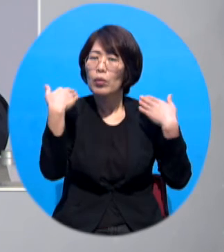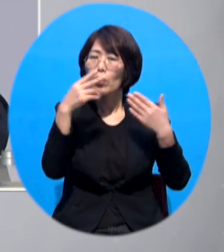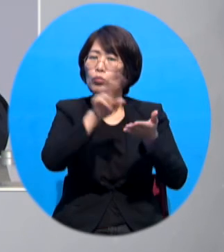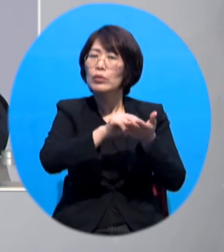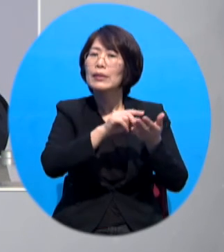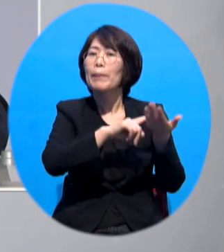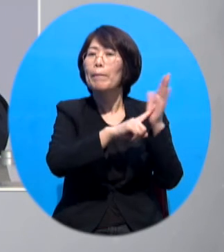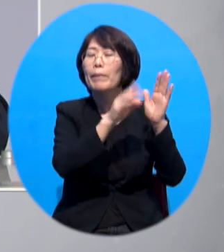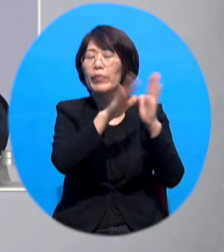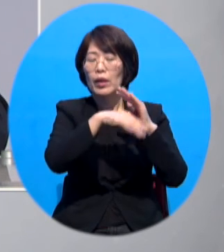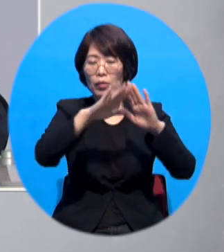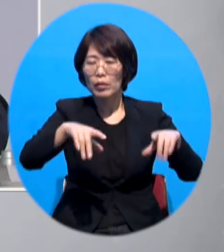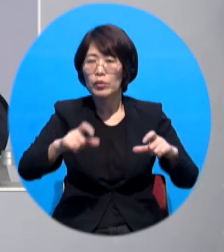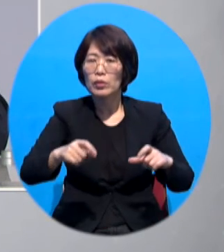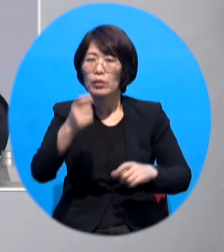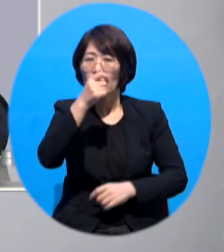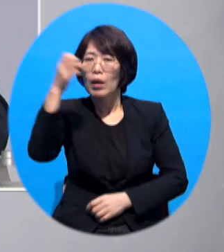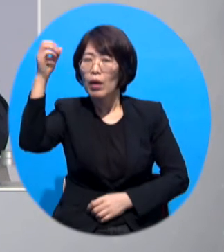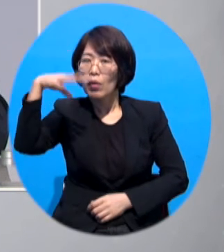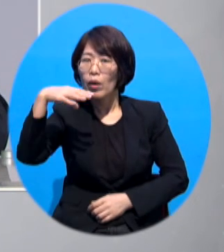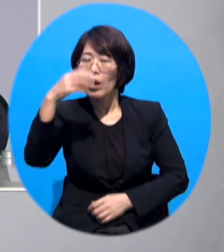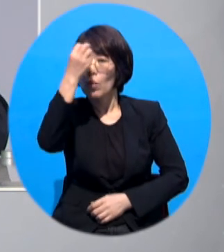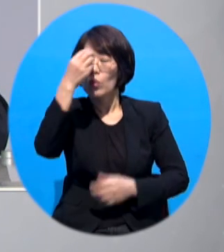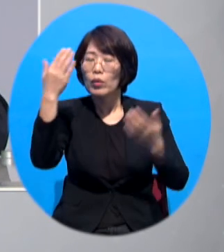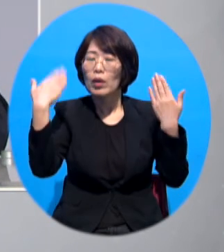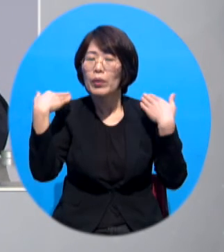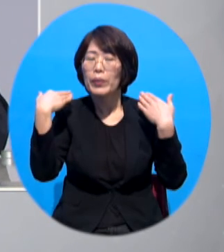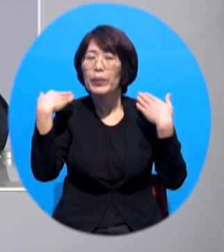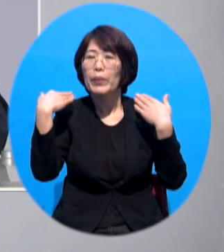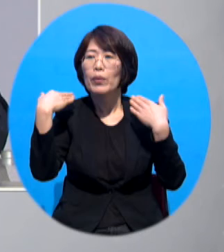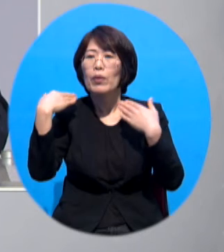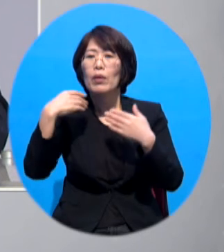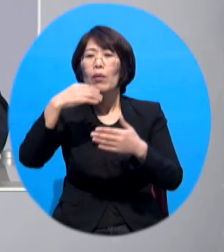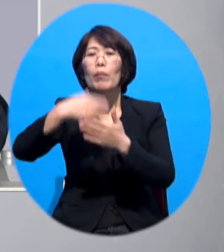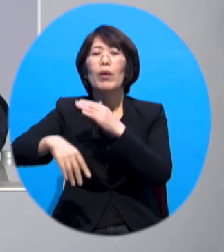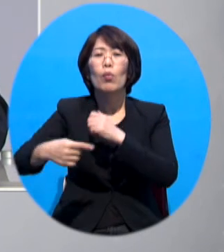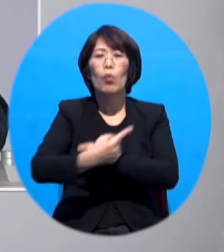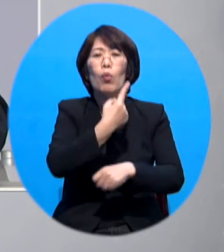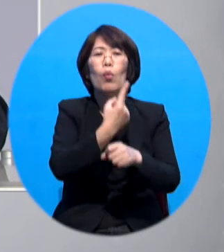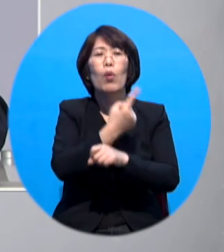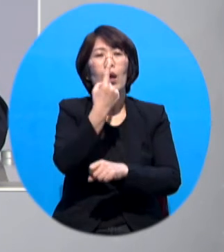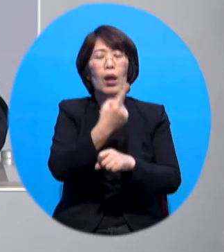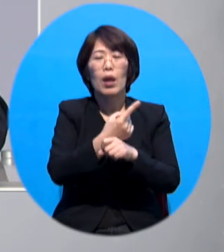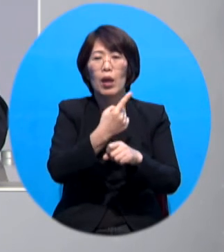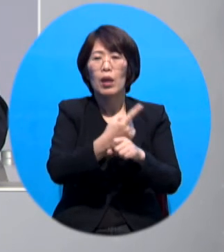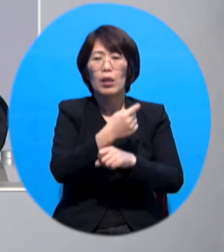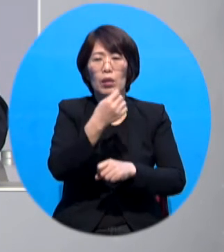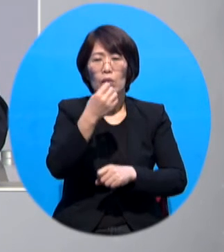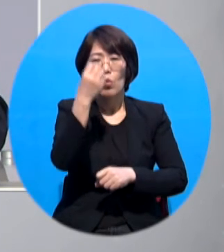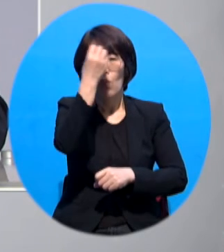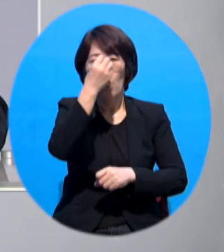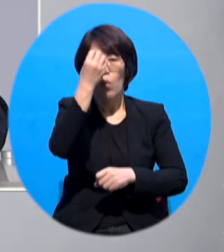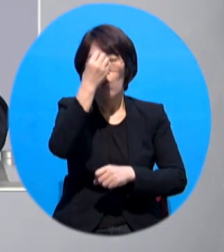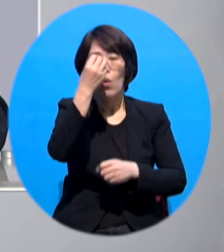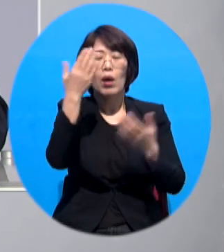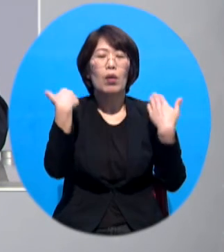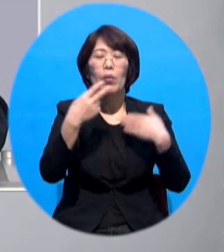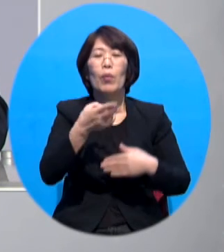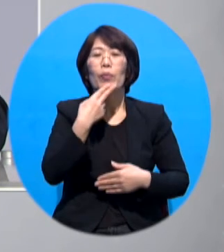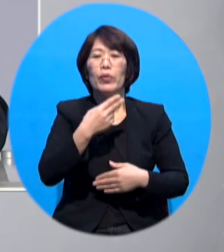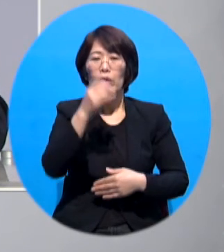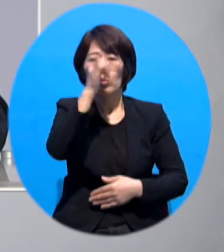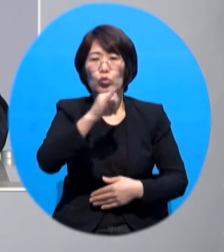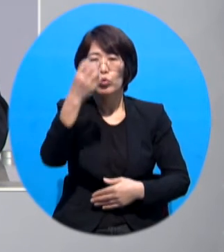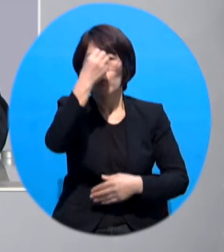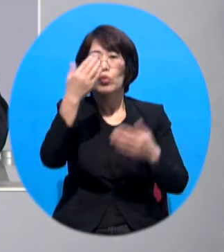전남은 광양제철고 를 빼놓고는 없애야 겠다고 논의할 수 있는 자사고 자체도 없었습니다 제가 우 수고 육성을 지원하는